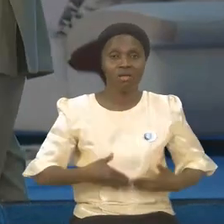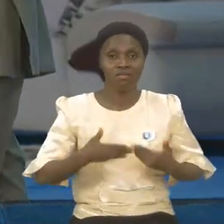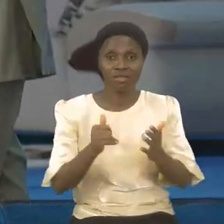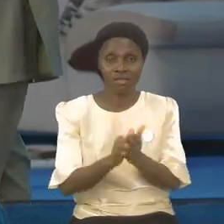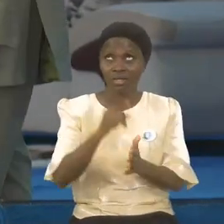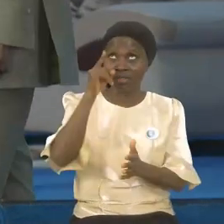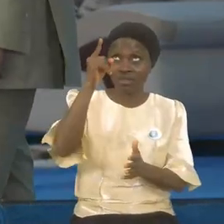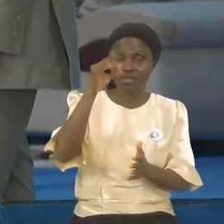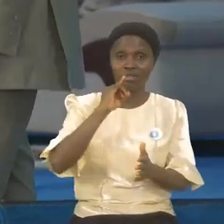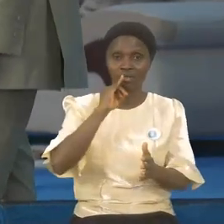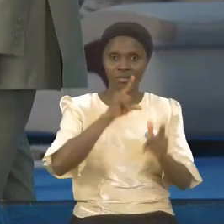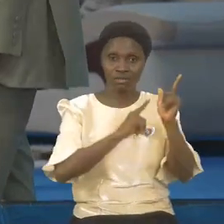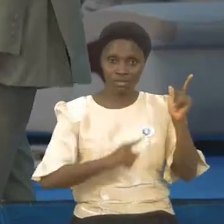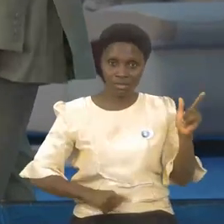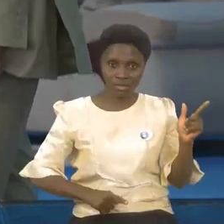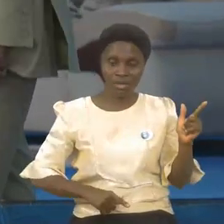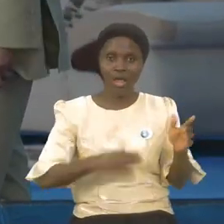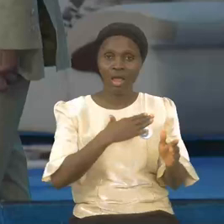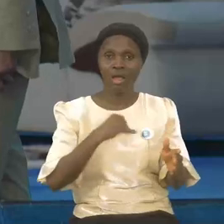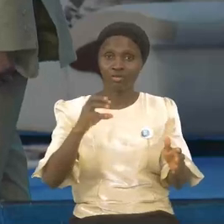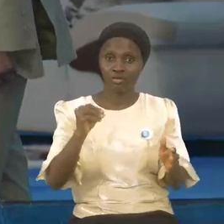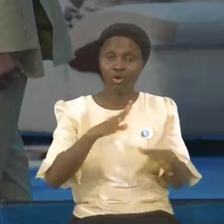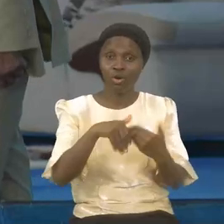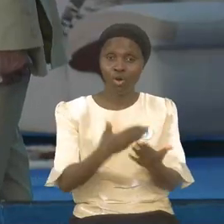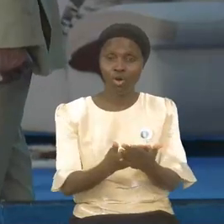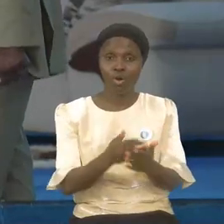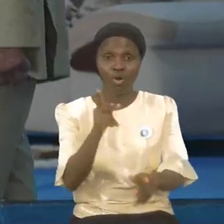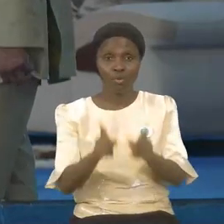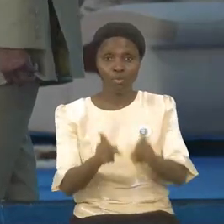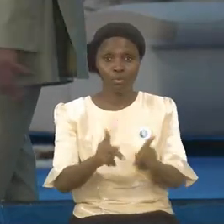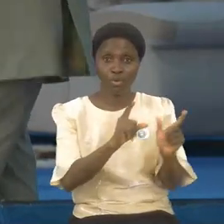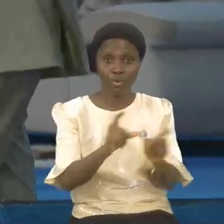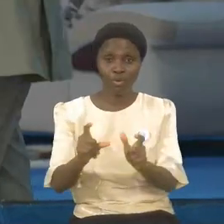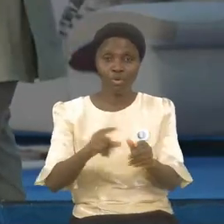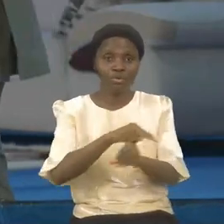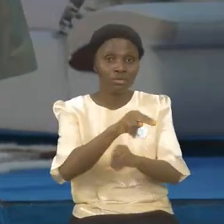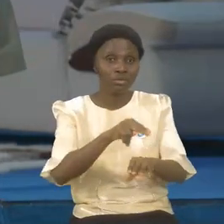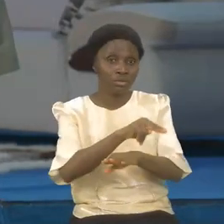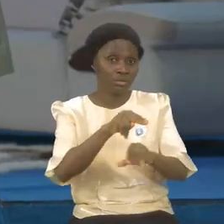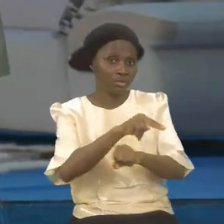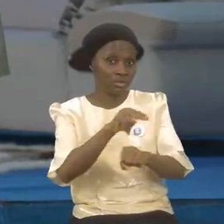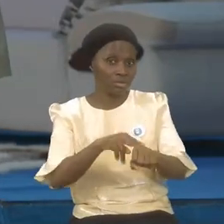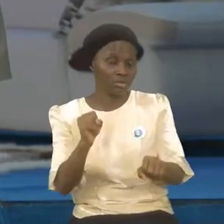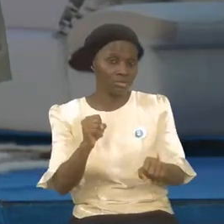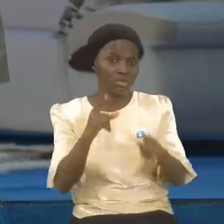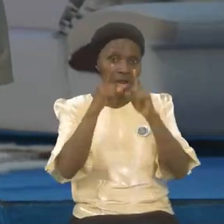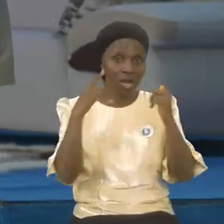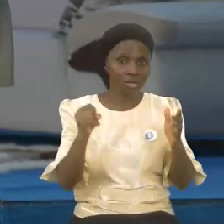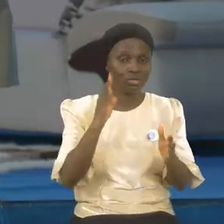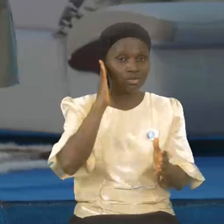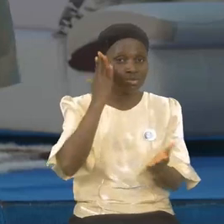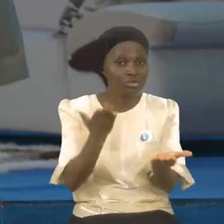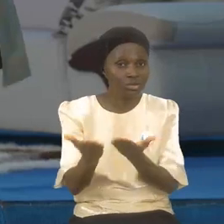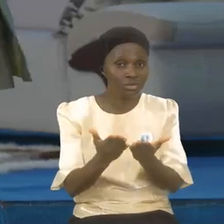que Jésus est seigneur donc toutes les nations tous les peuples nations et les hommes